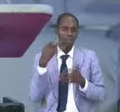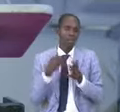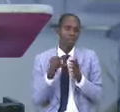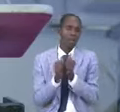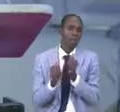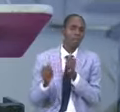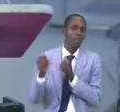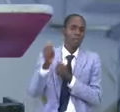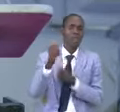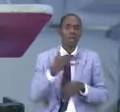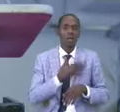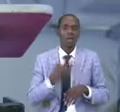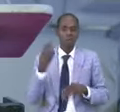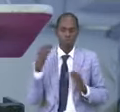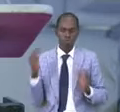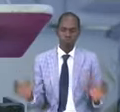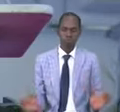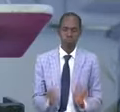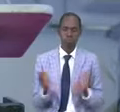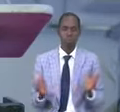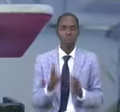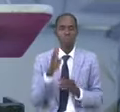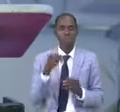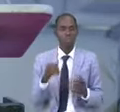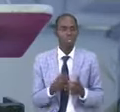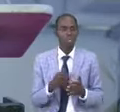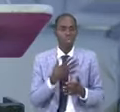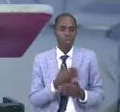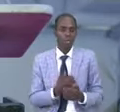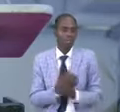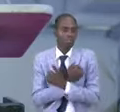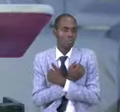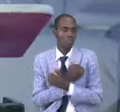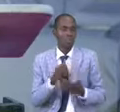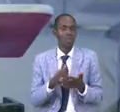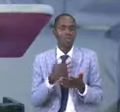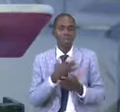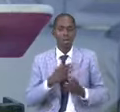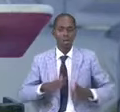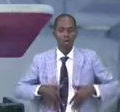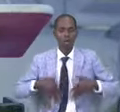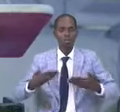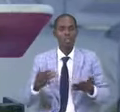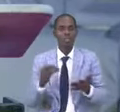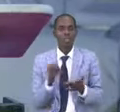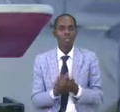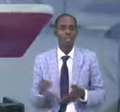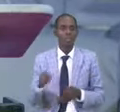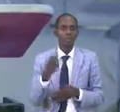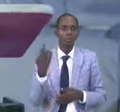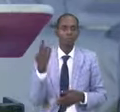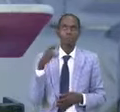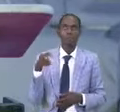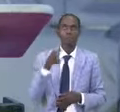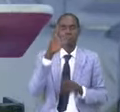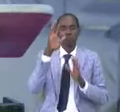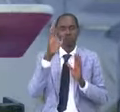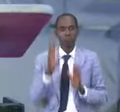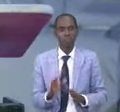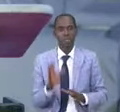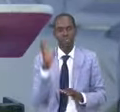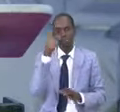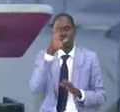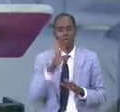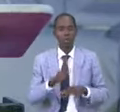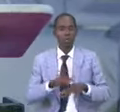qu'ils étaient étrangers et voyageurs sur la terre car